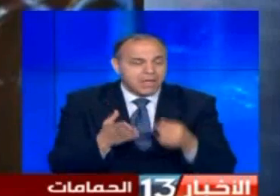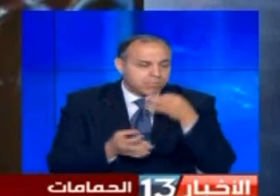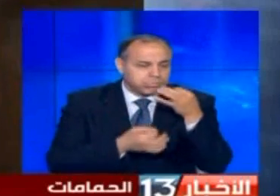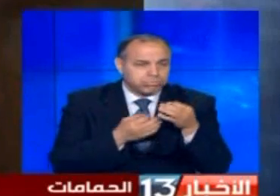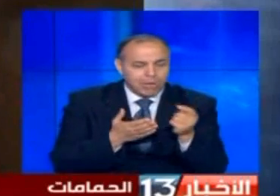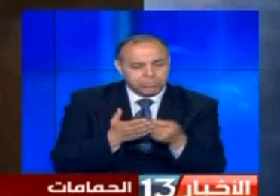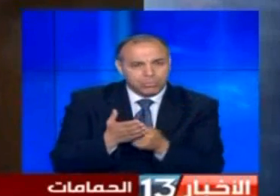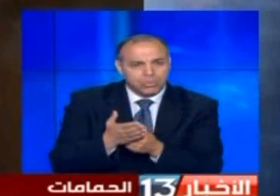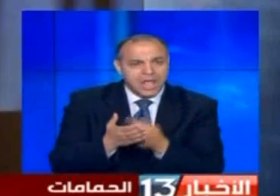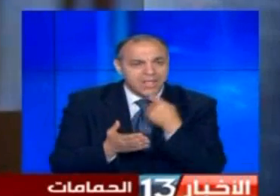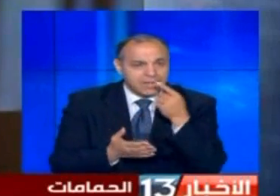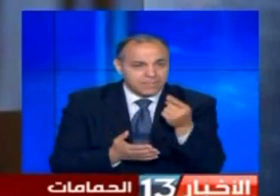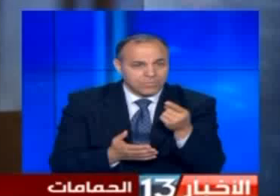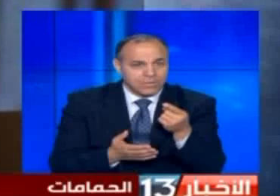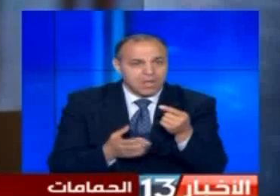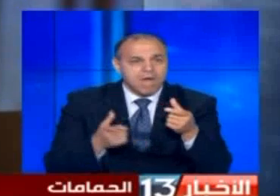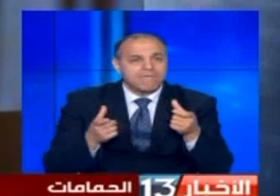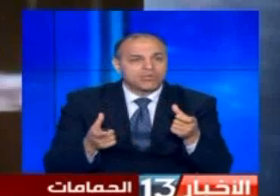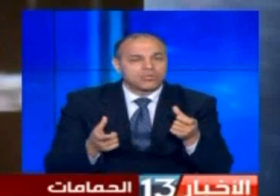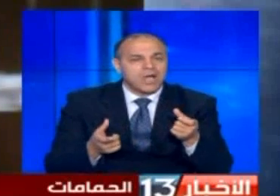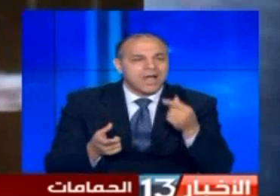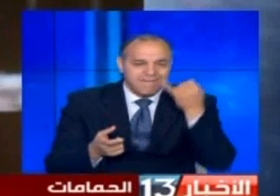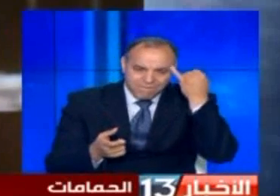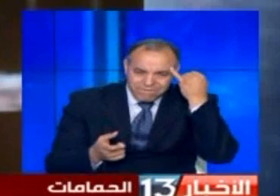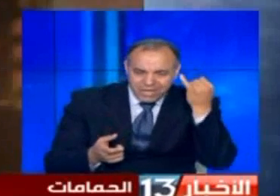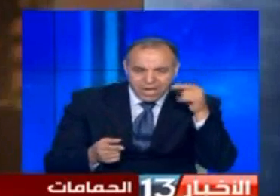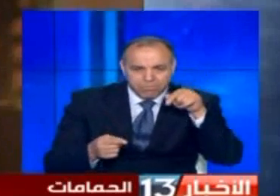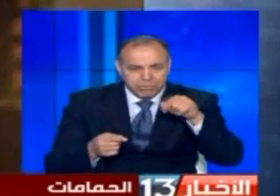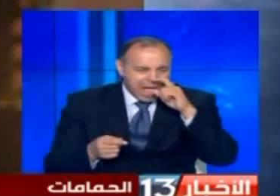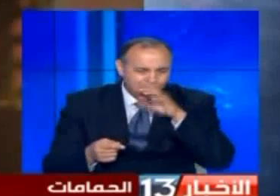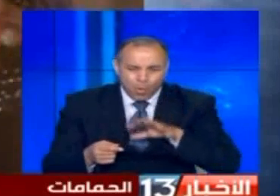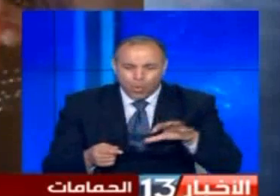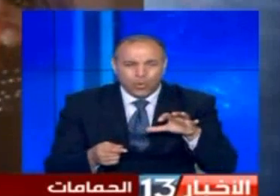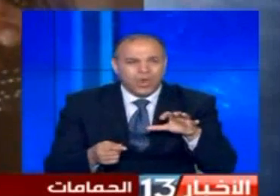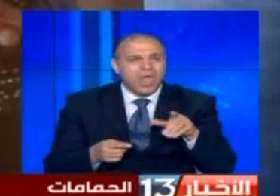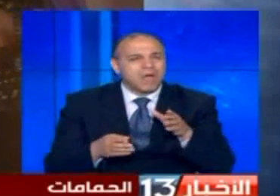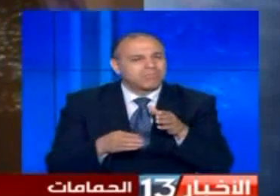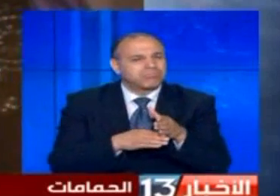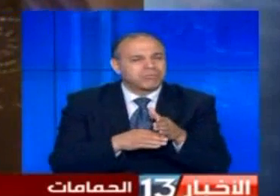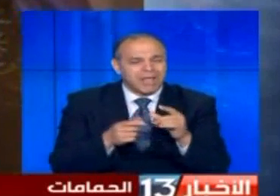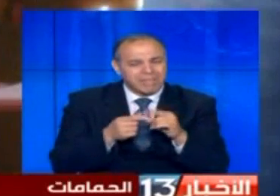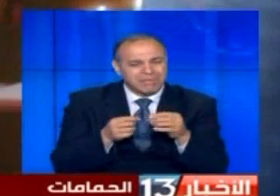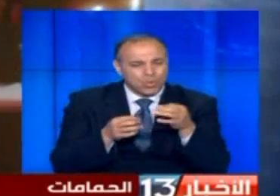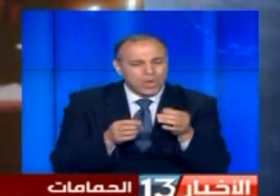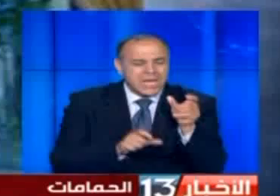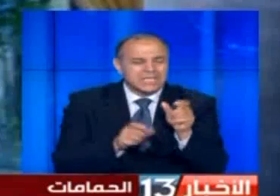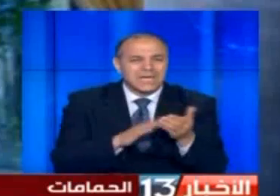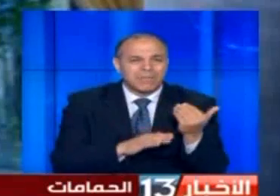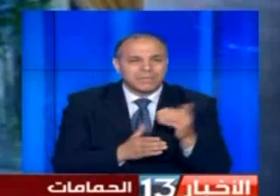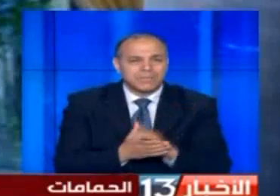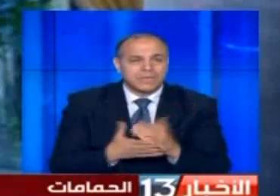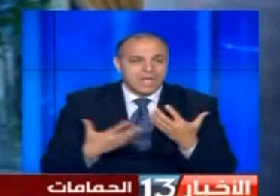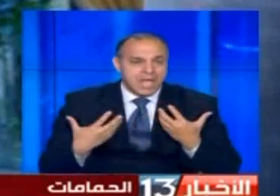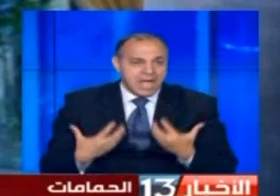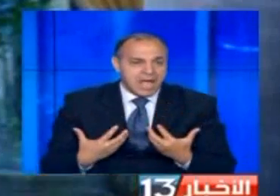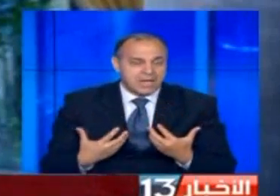مؤلفها عدنان عوده فسحه تغازل الفكر والوجدان العربي وتتوغل في ادق تفاصيله الانسانيه انه نقدر